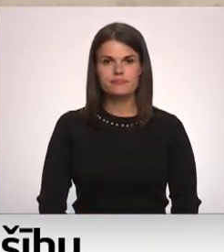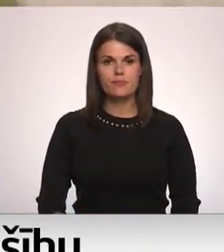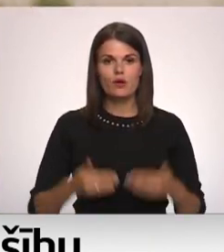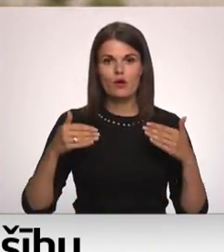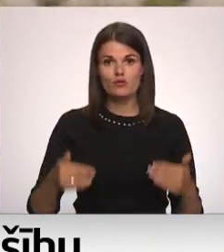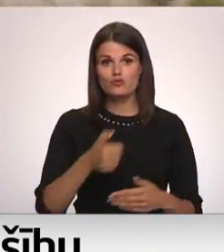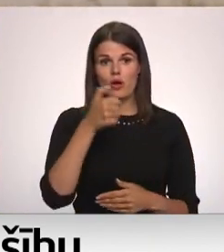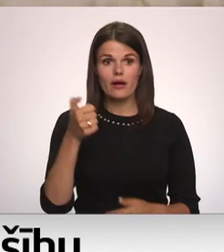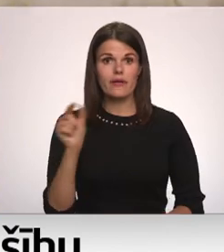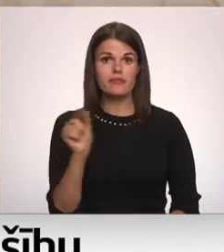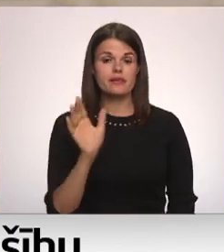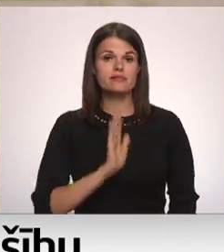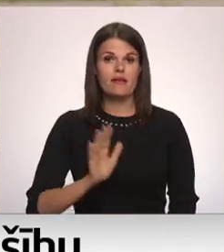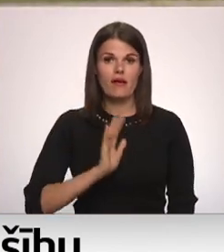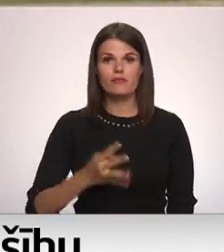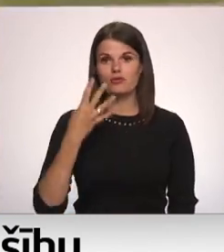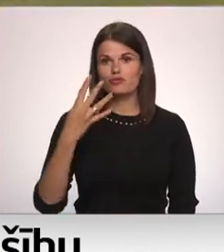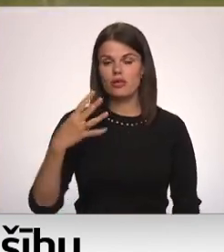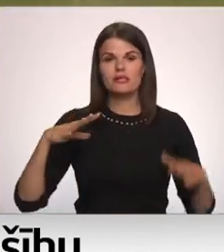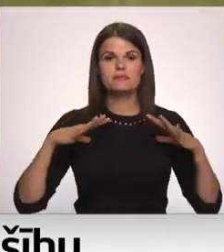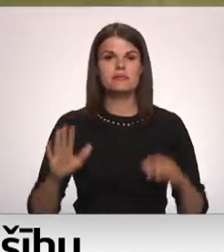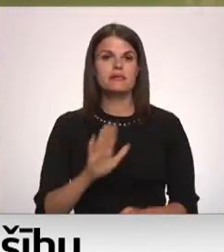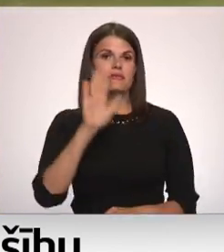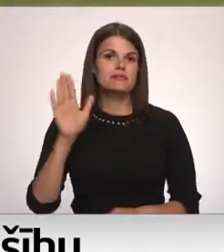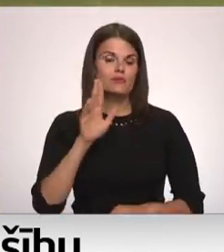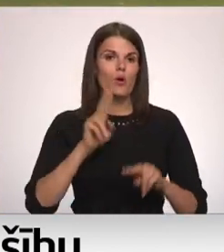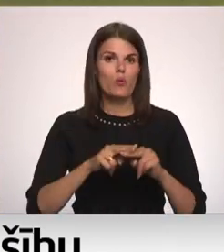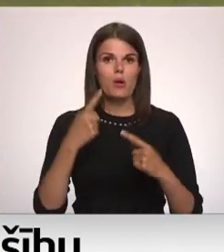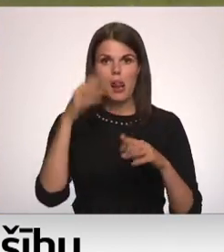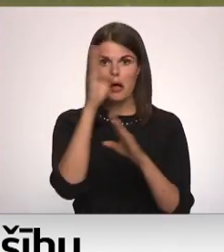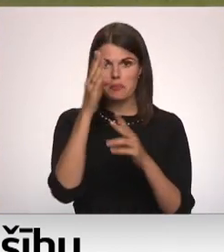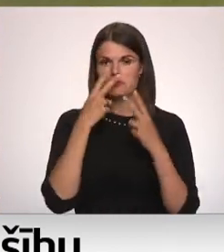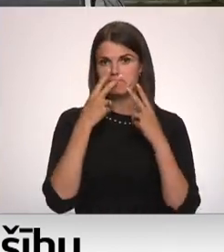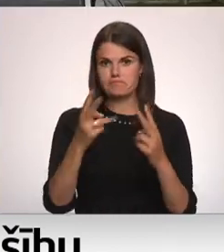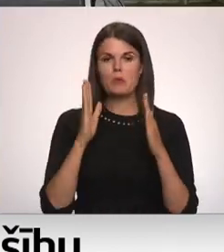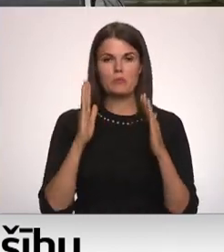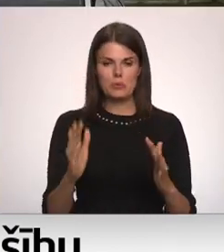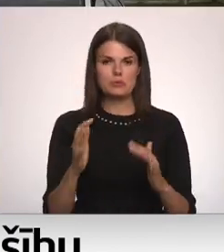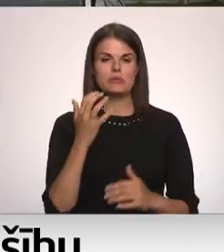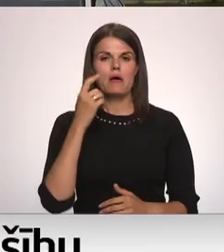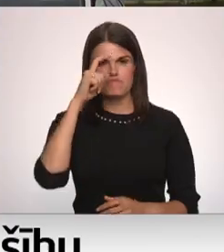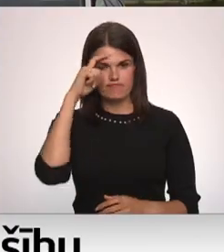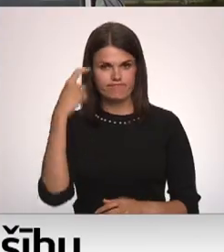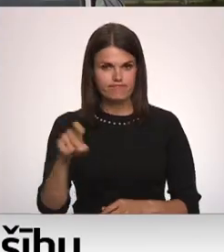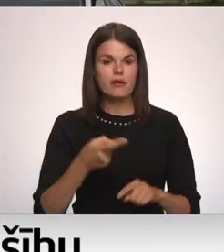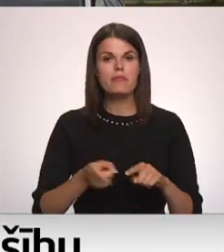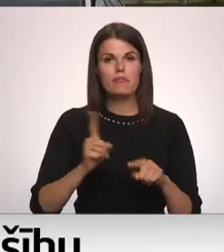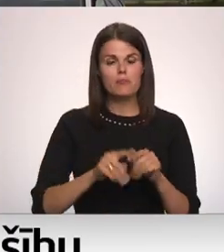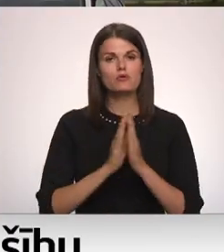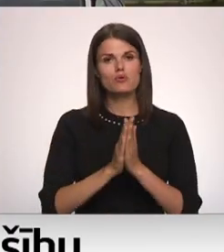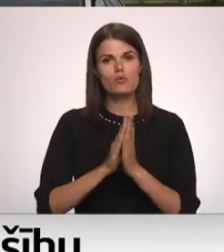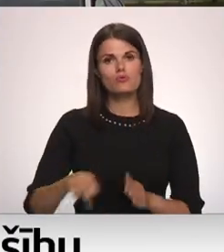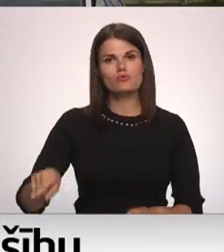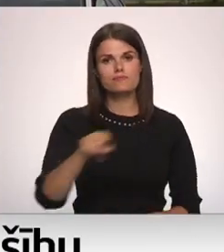Šogad jau pavisam drīz gaidāmas 4 brīvas dienas un arī laika apstākļi solās būt visai tveicīgi. Tāpēc glābēji aicina būt apdomīgiem